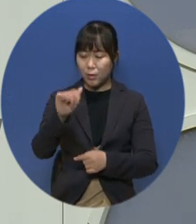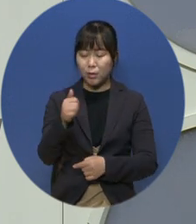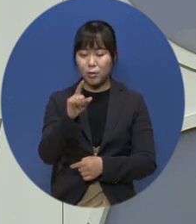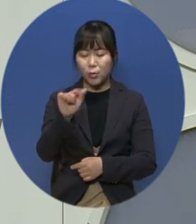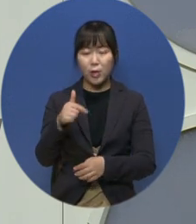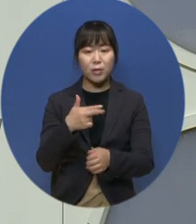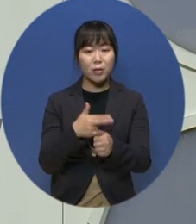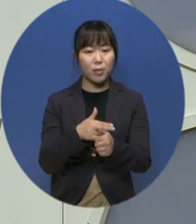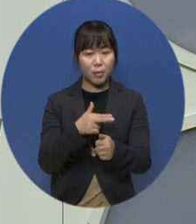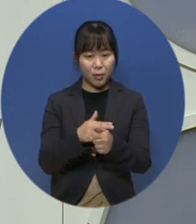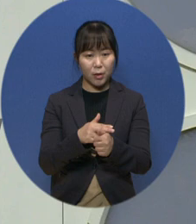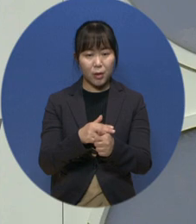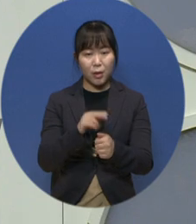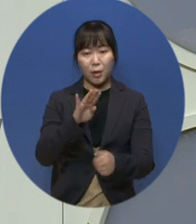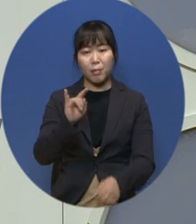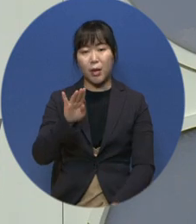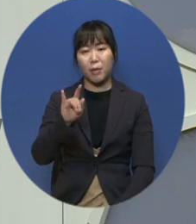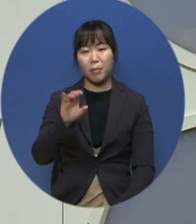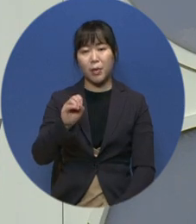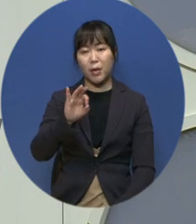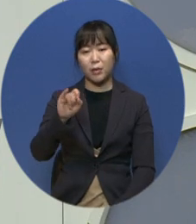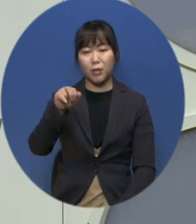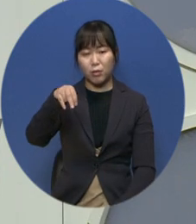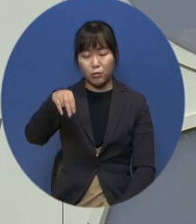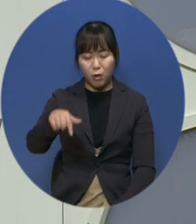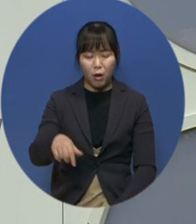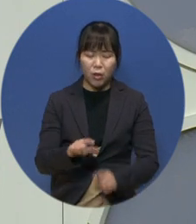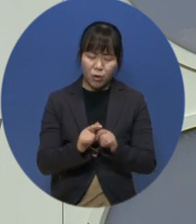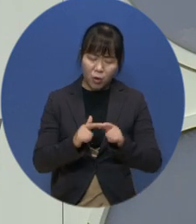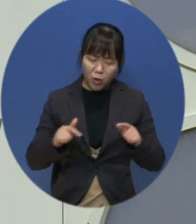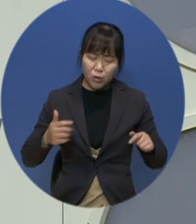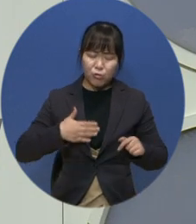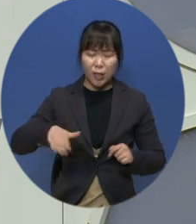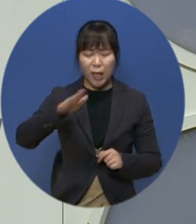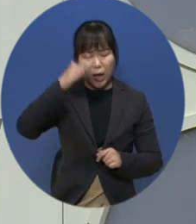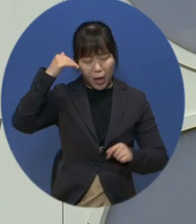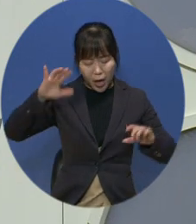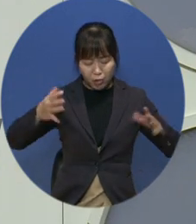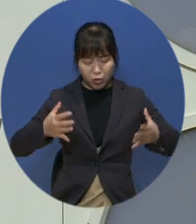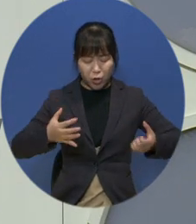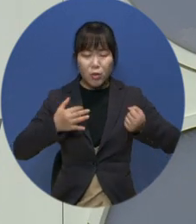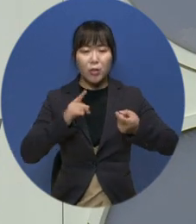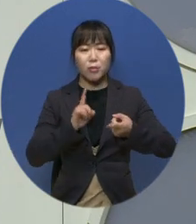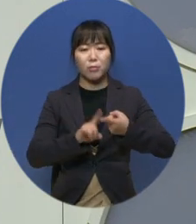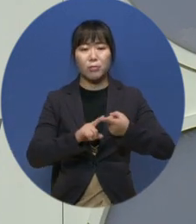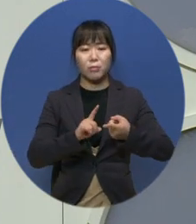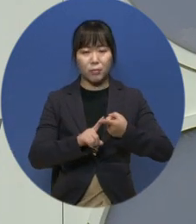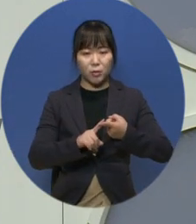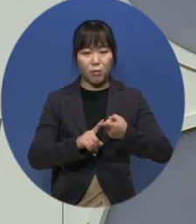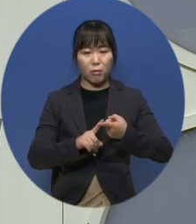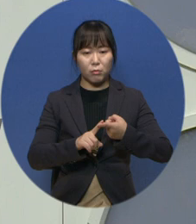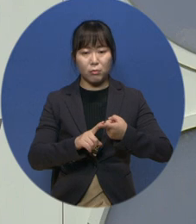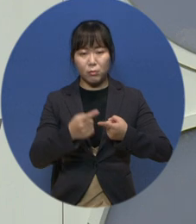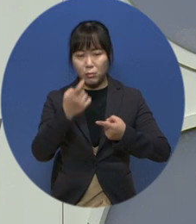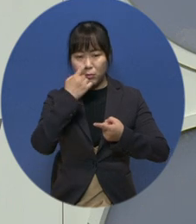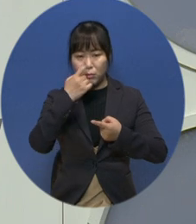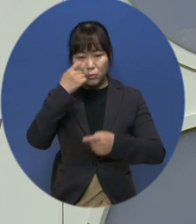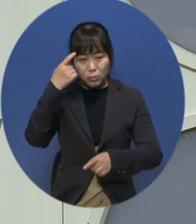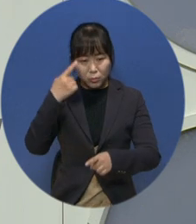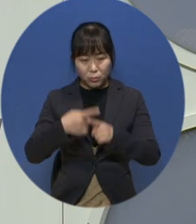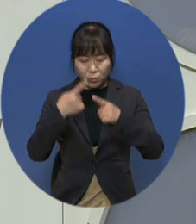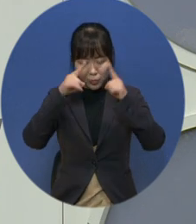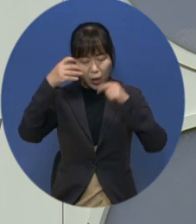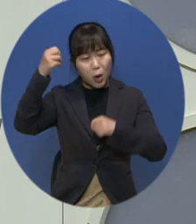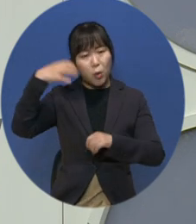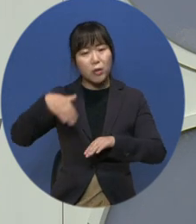뭐 배뱅이 굿도 배우고 뭐 이런 식으로 이제 우리 것에 대한 공부를 무용과 다니면서 하다가